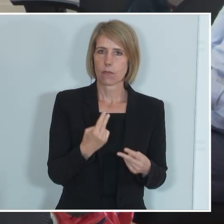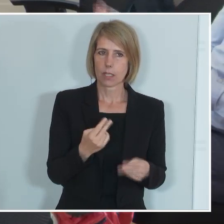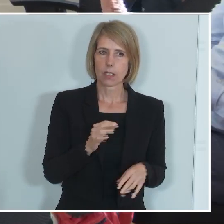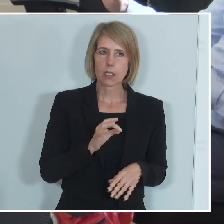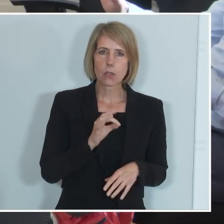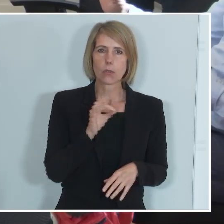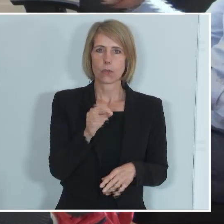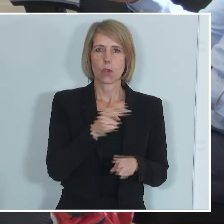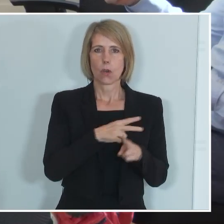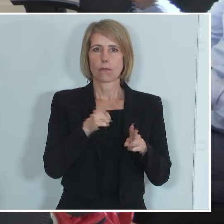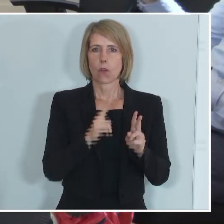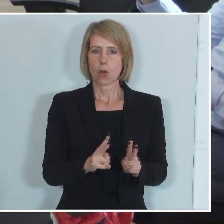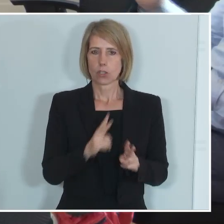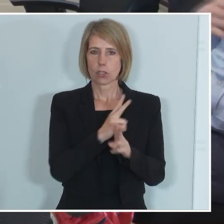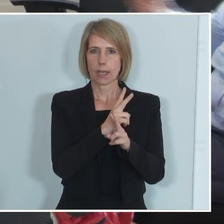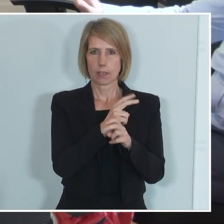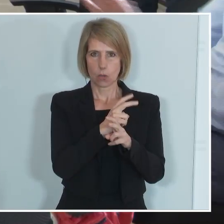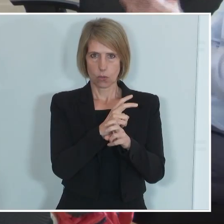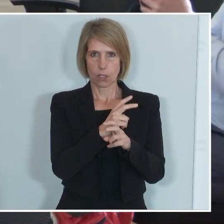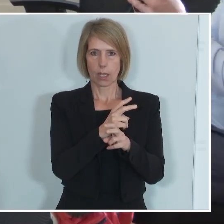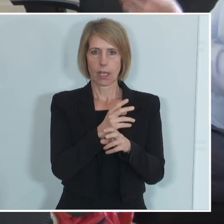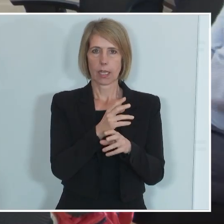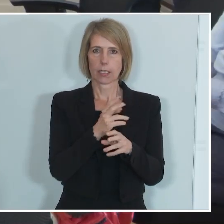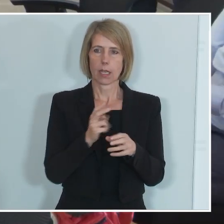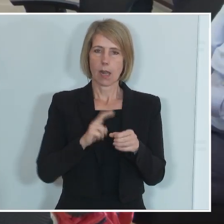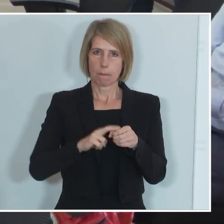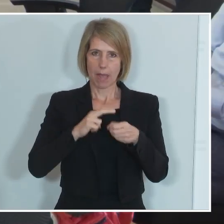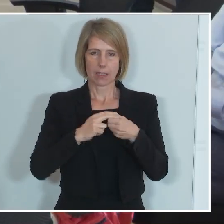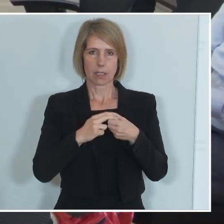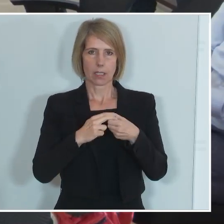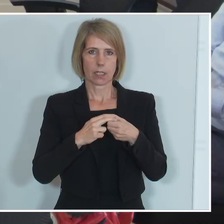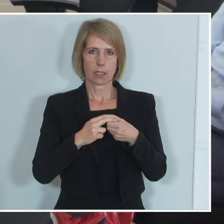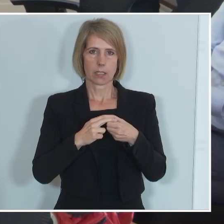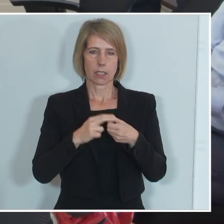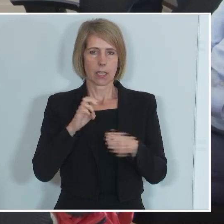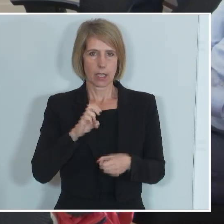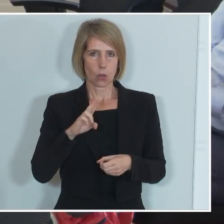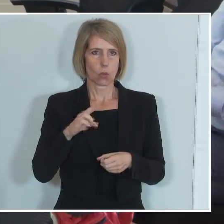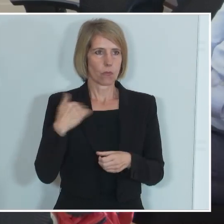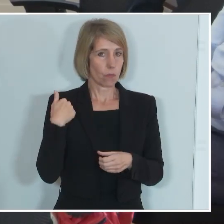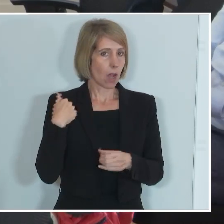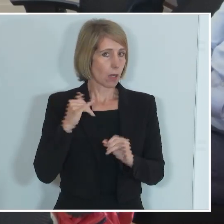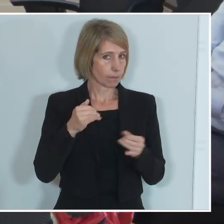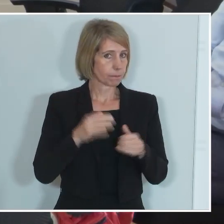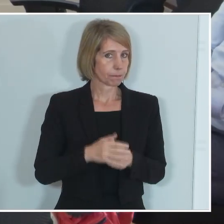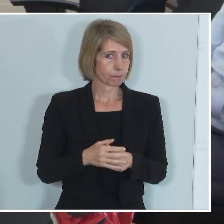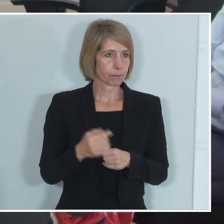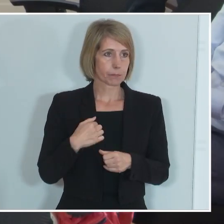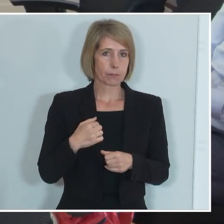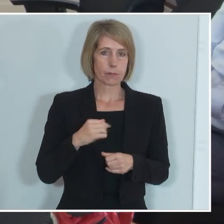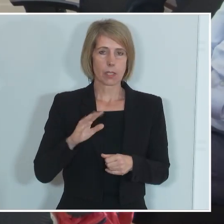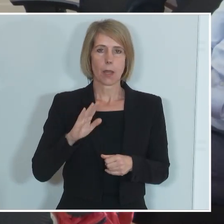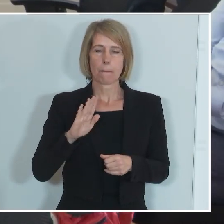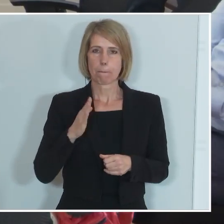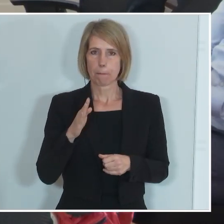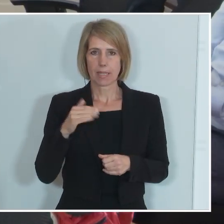den Wohlstand von Österreich der Beitritt zur EU war. Ich habe eine